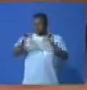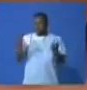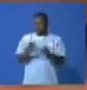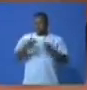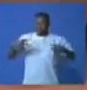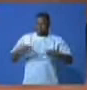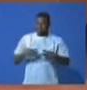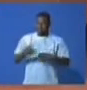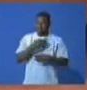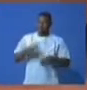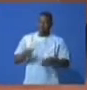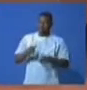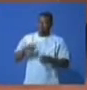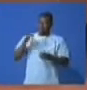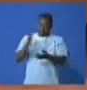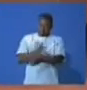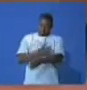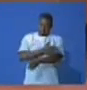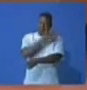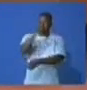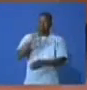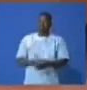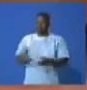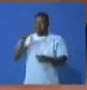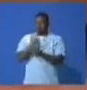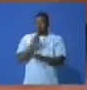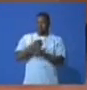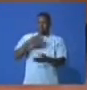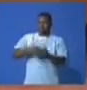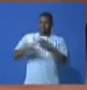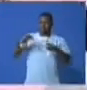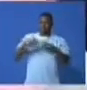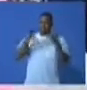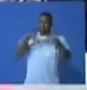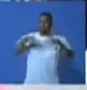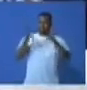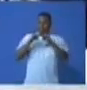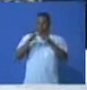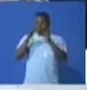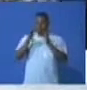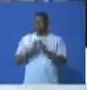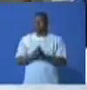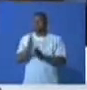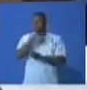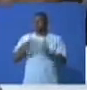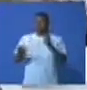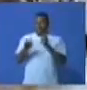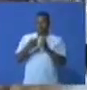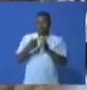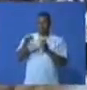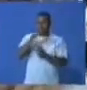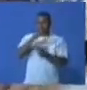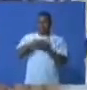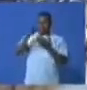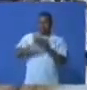l'énergie et à accroître les investissements en énergie dans les zones rurales. Le troisième projet de loi est relatif